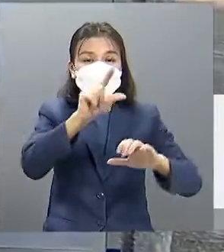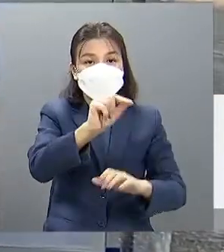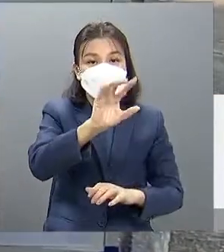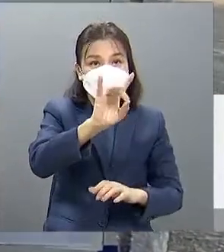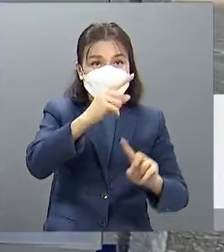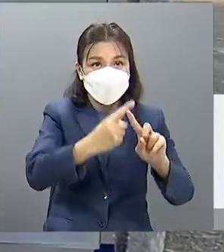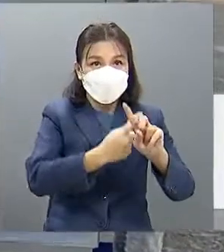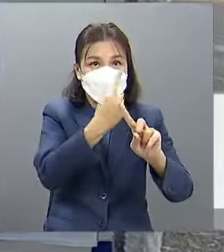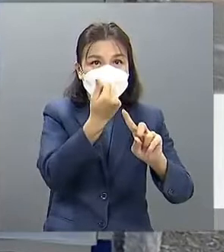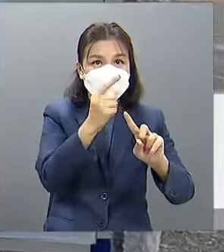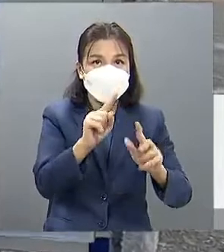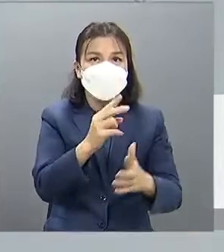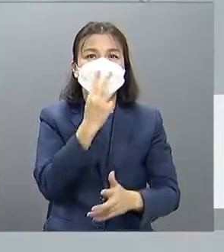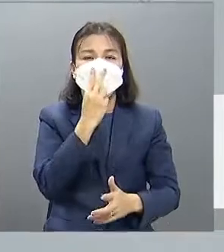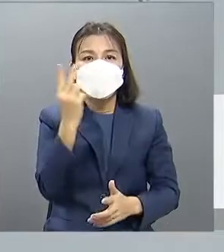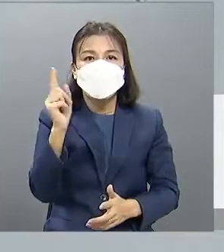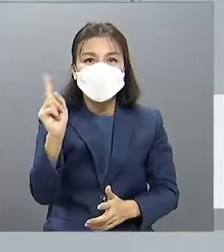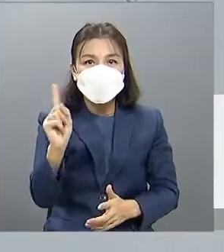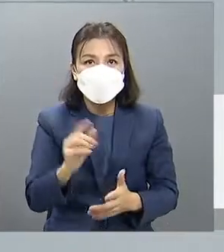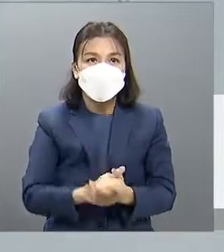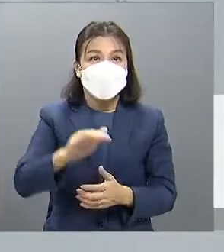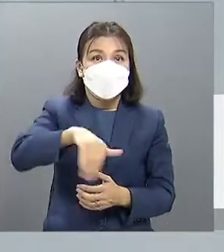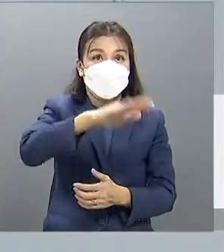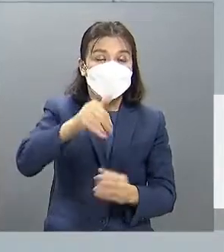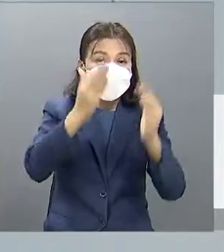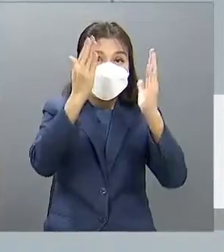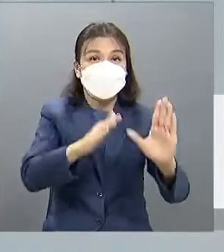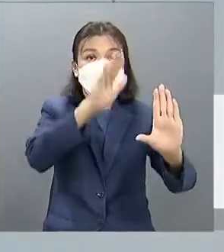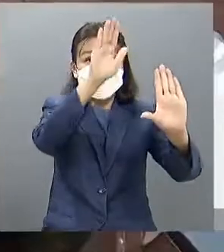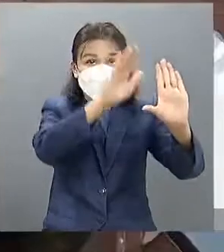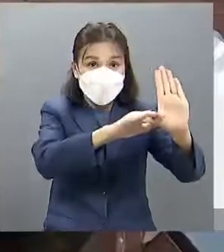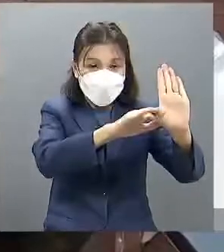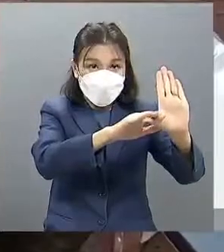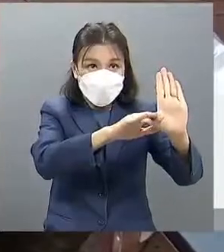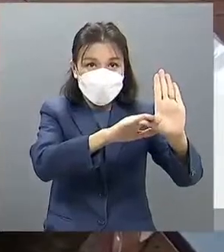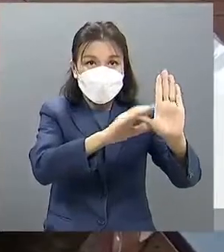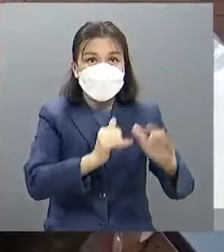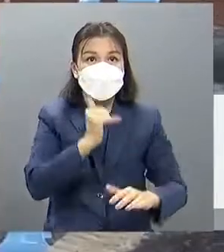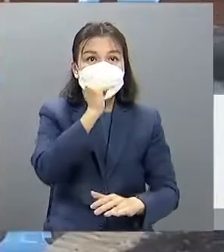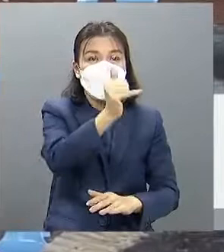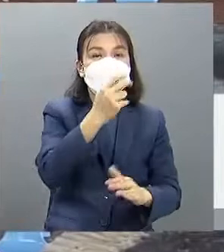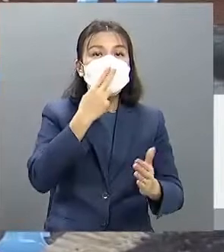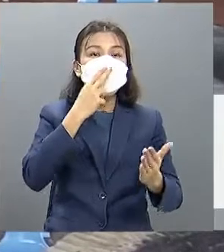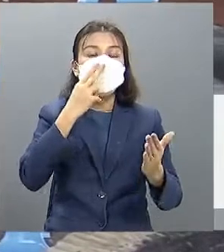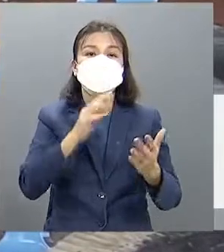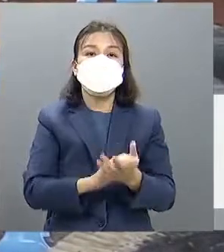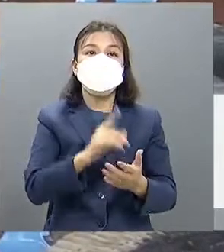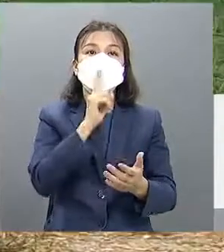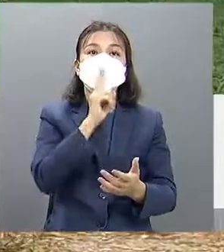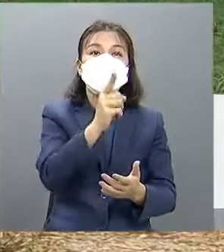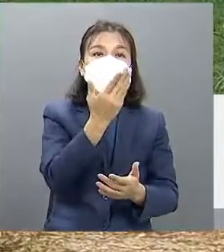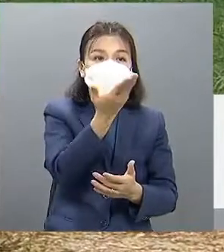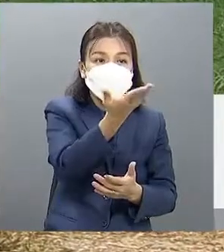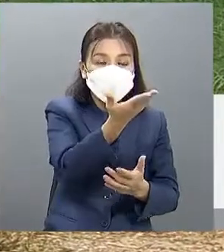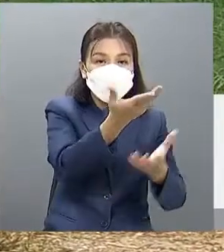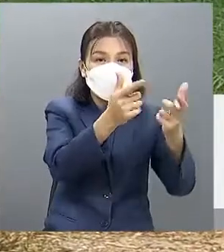บว่ายังคงมีผู้แทนผู้สมัครรับเลือกตั้งเดินทางไปยื่นแจ้งขออนุญาตหาเสียงในช่องทาง